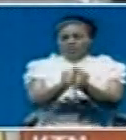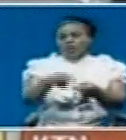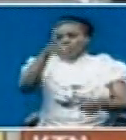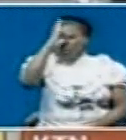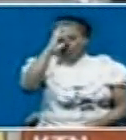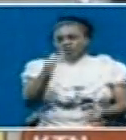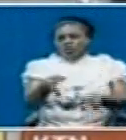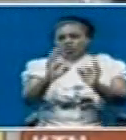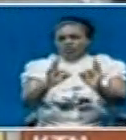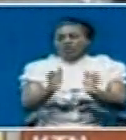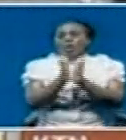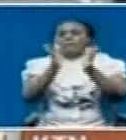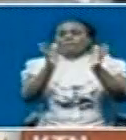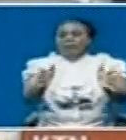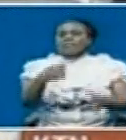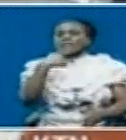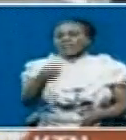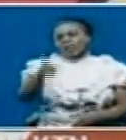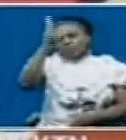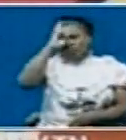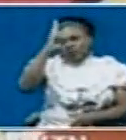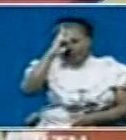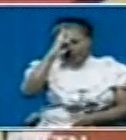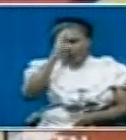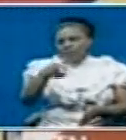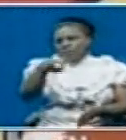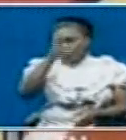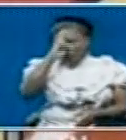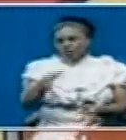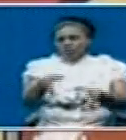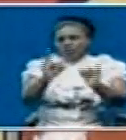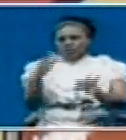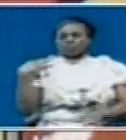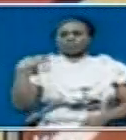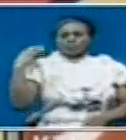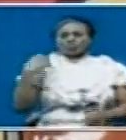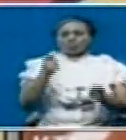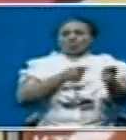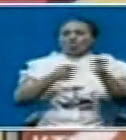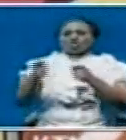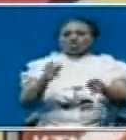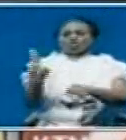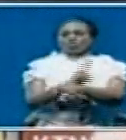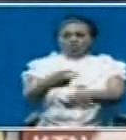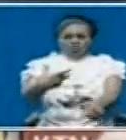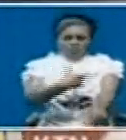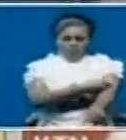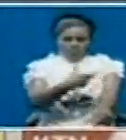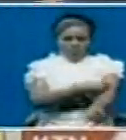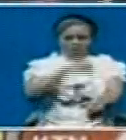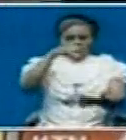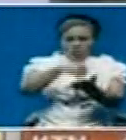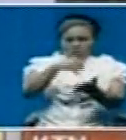polisi baada ya wananchi kutoa taarifa hizo. Maafisa wa polisi wamejitolea kukabiliana na matumizi ya mihadarati miongoni